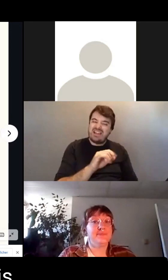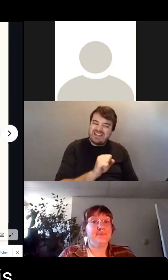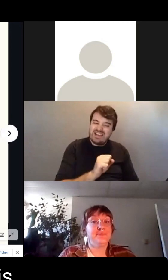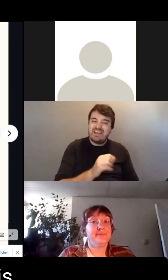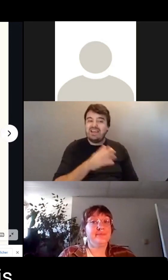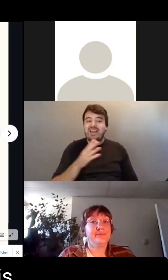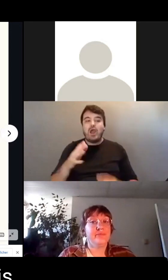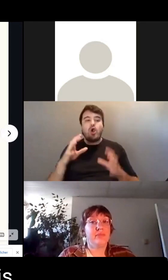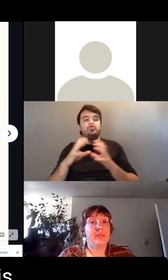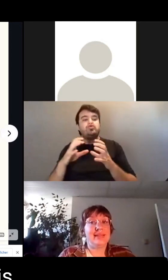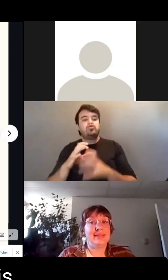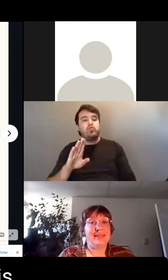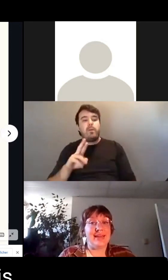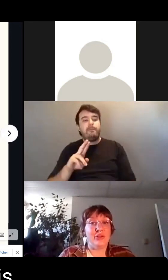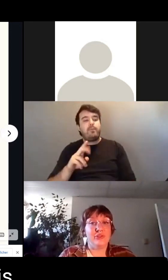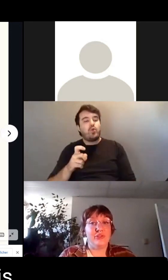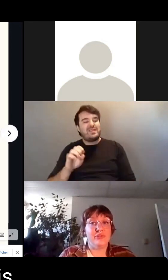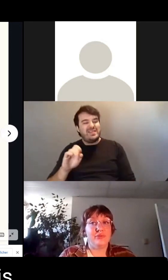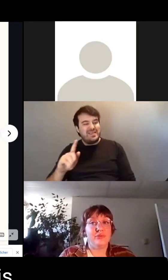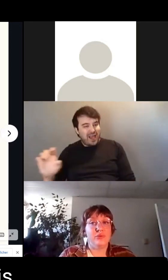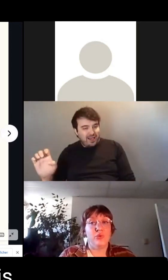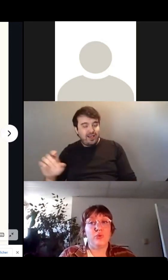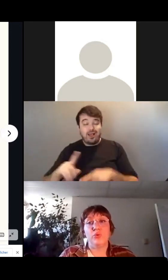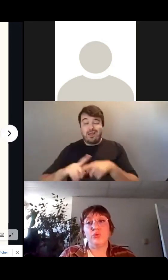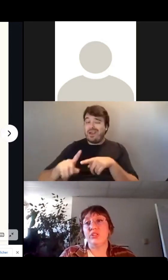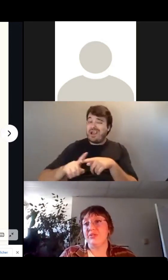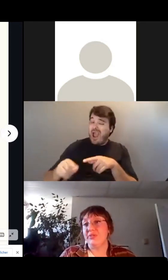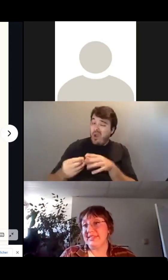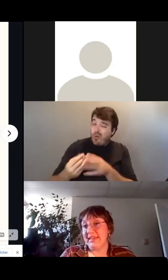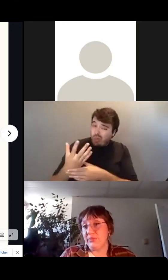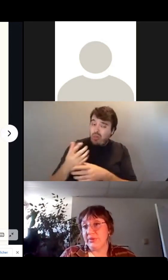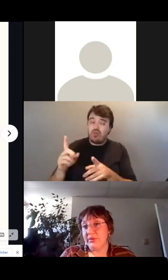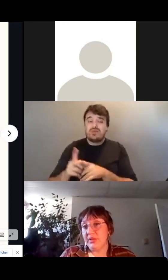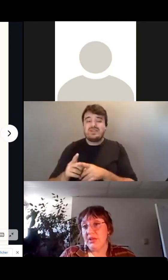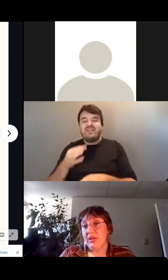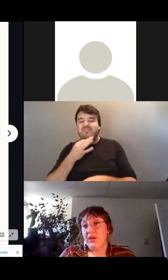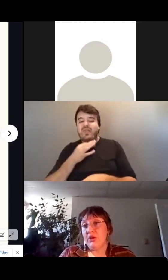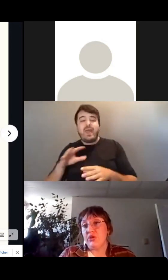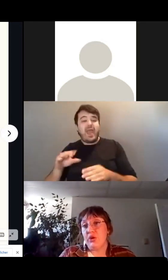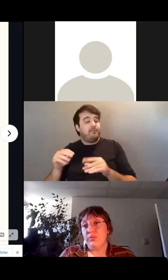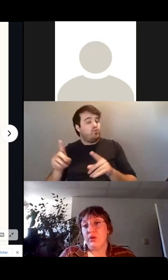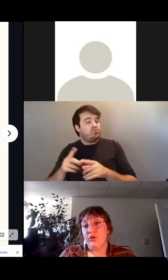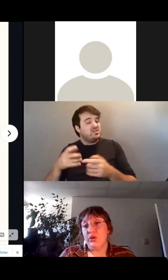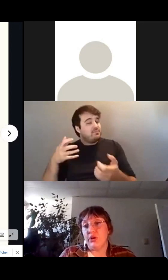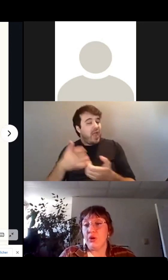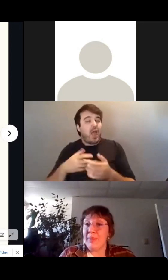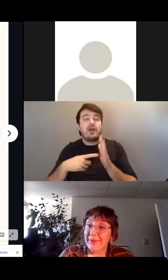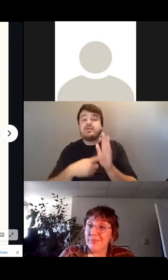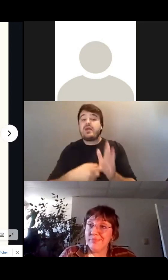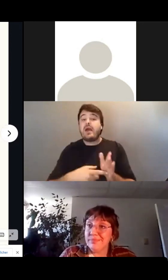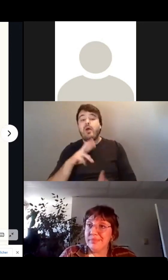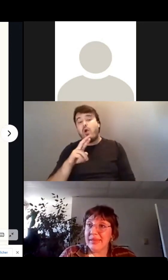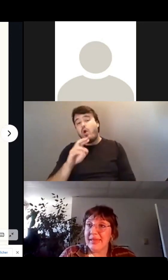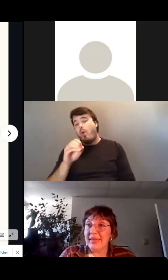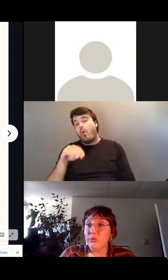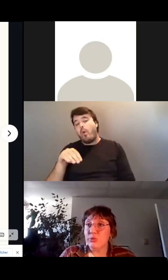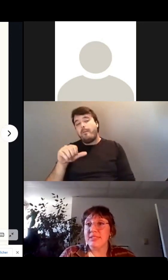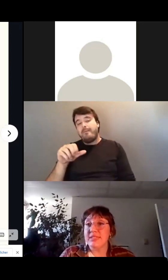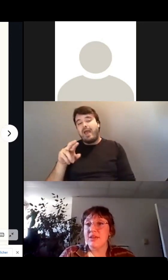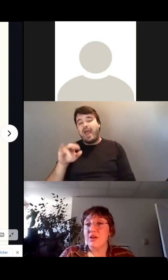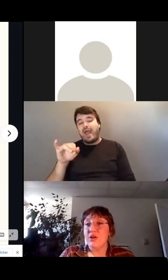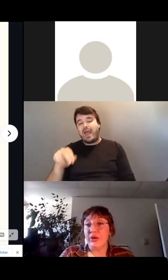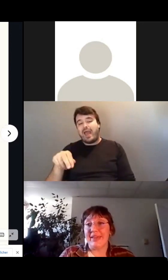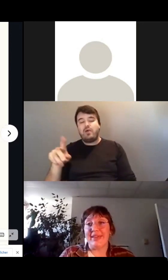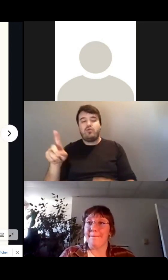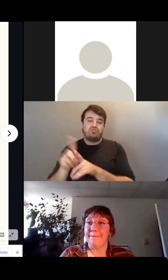Bruxelles, des carottes ou des fines herbes, comme le romarin et